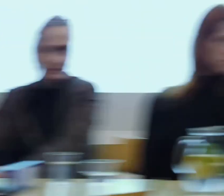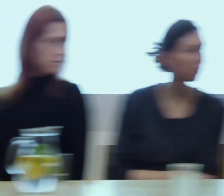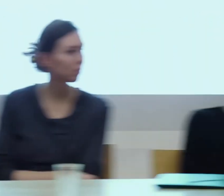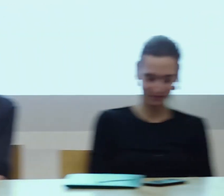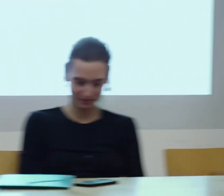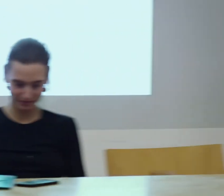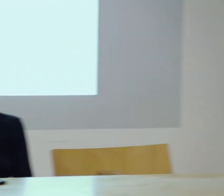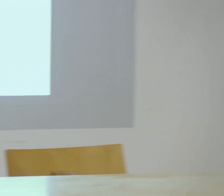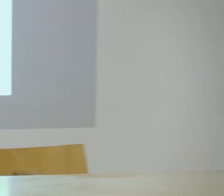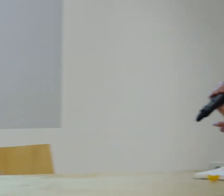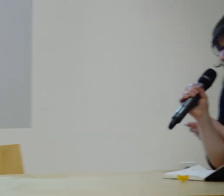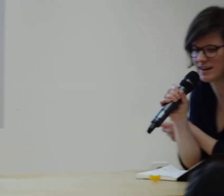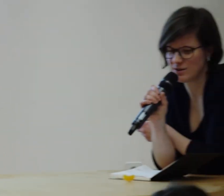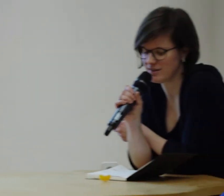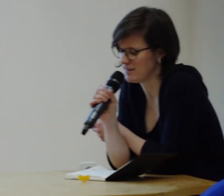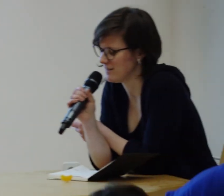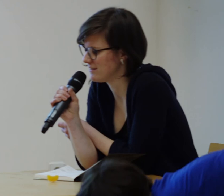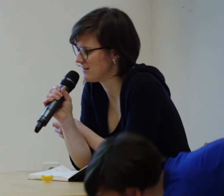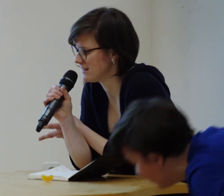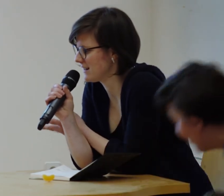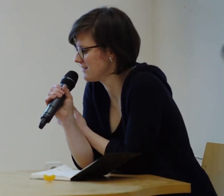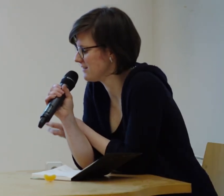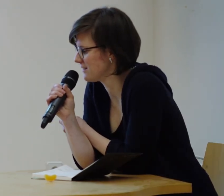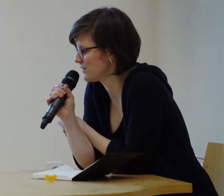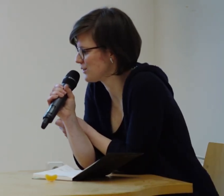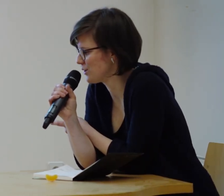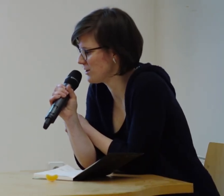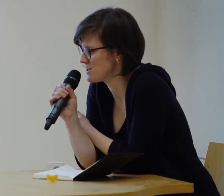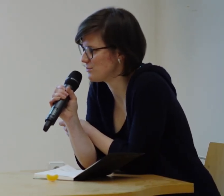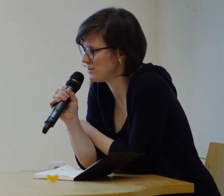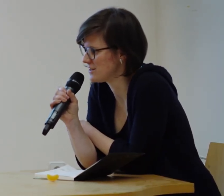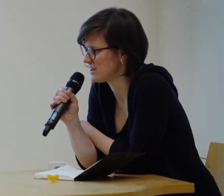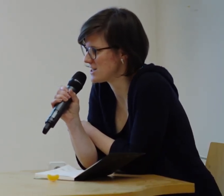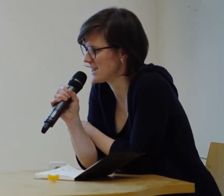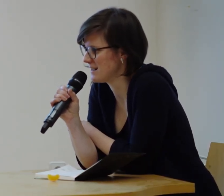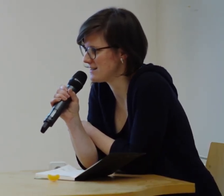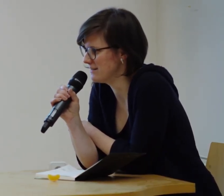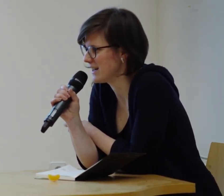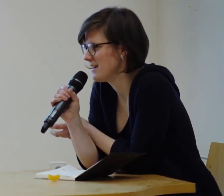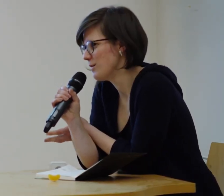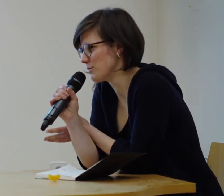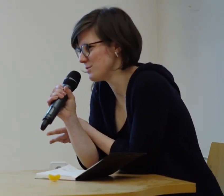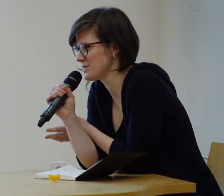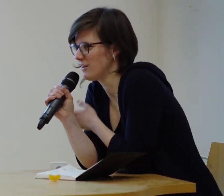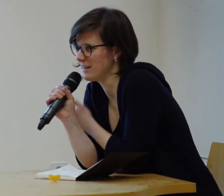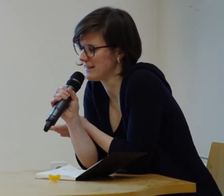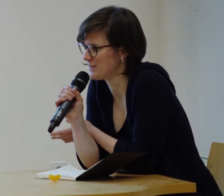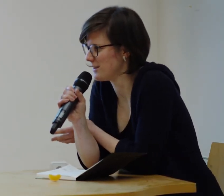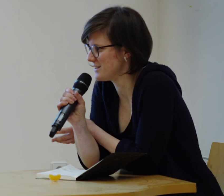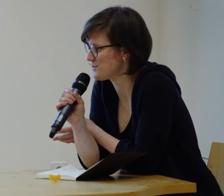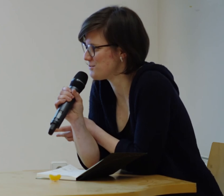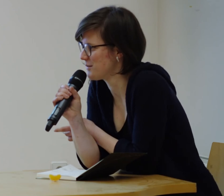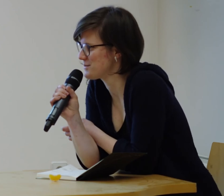mám úplně stejný pocit jako tady k tomuhle tomu, co tady říkala Sylvie, bohužel